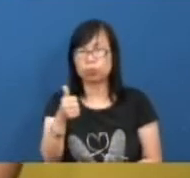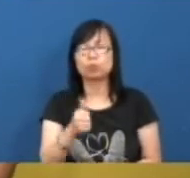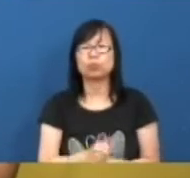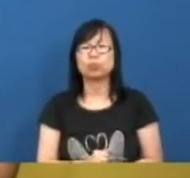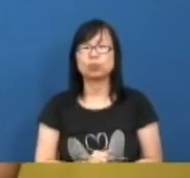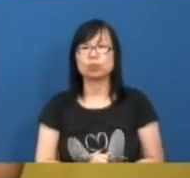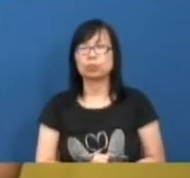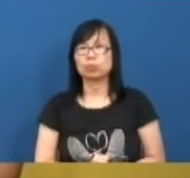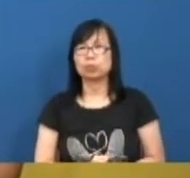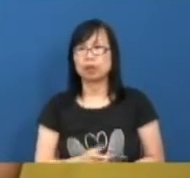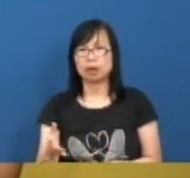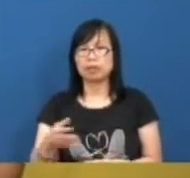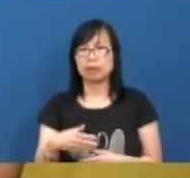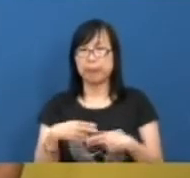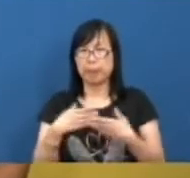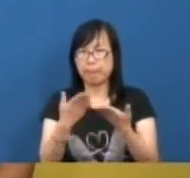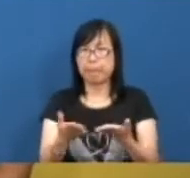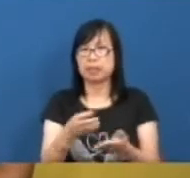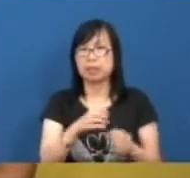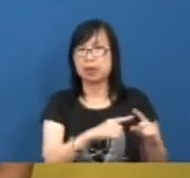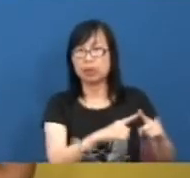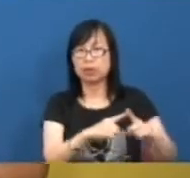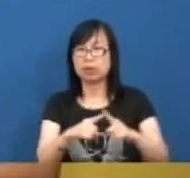示於我們市民裡面，也都可以